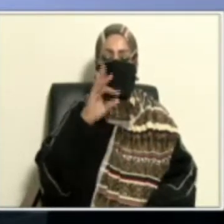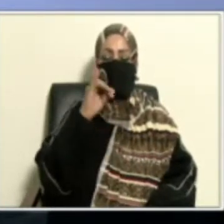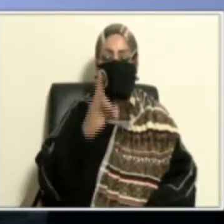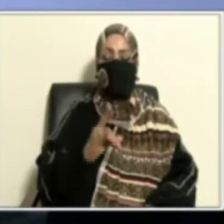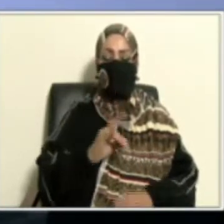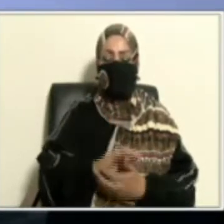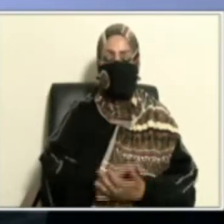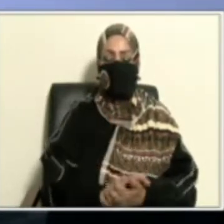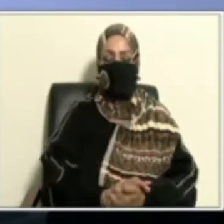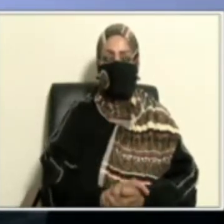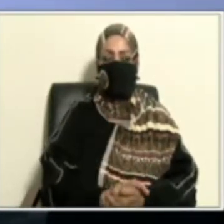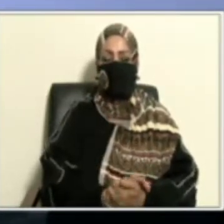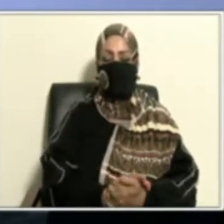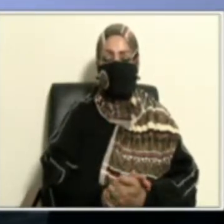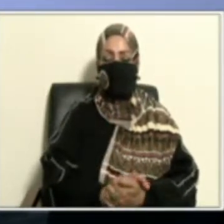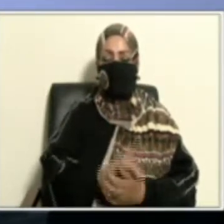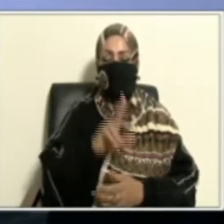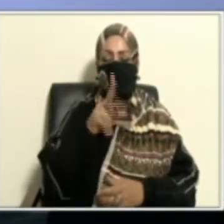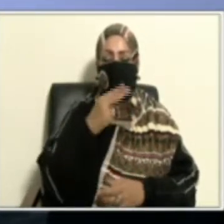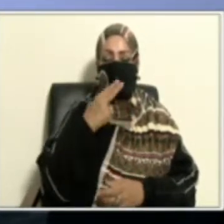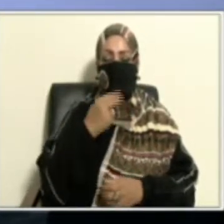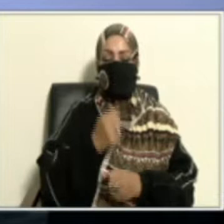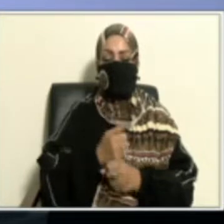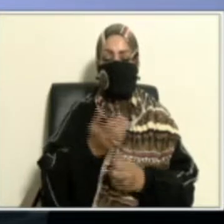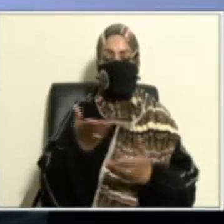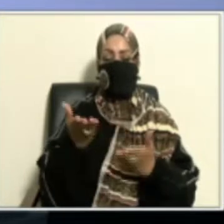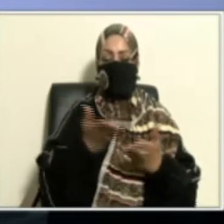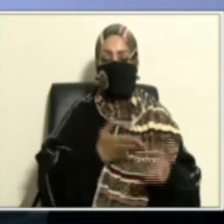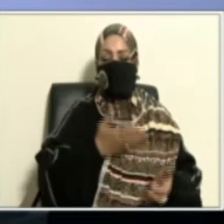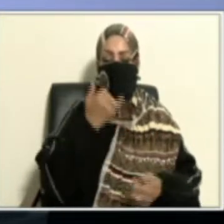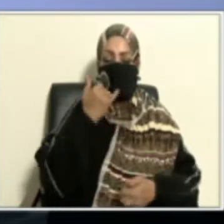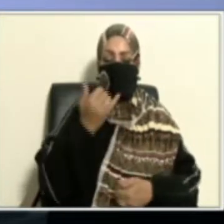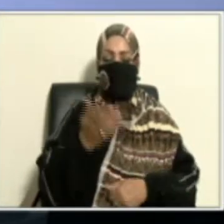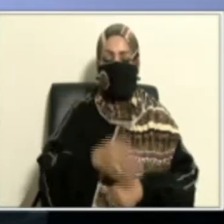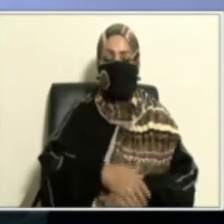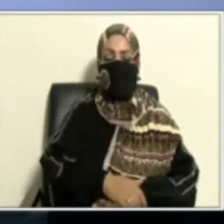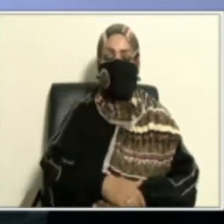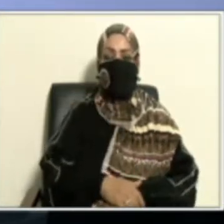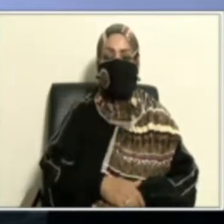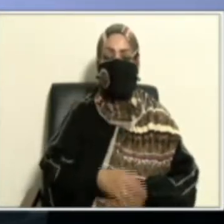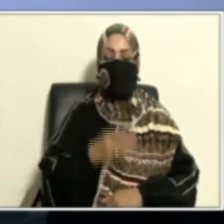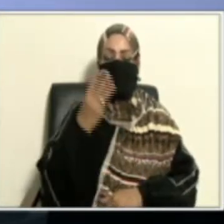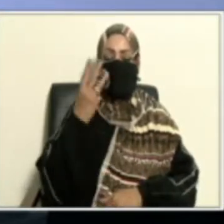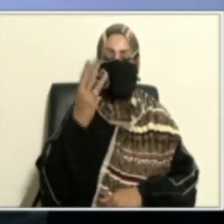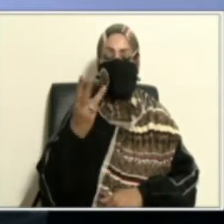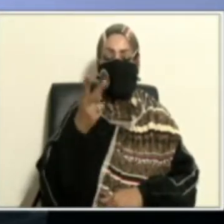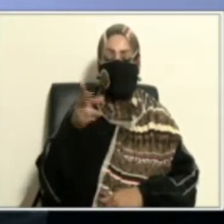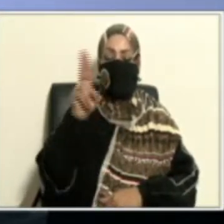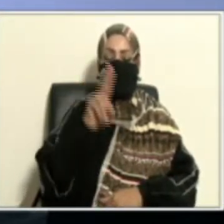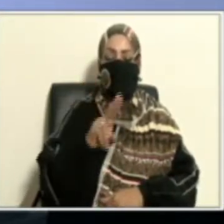تفضل. سؤال أول شيخ، وضوء، يعني وضوء، وضوء